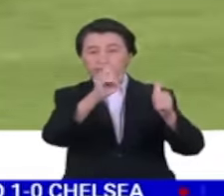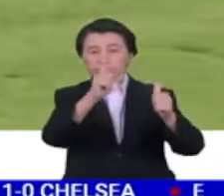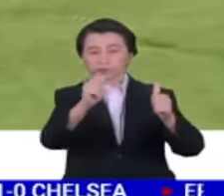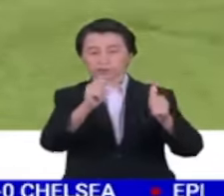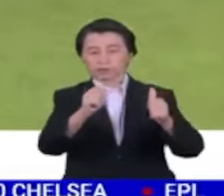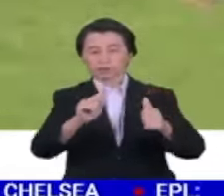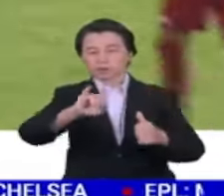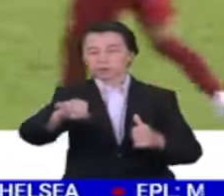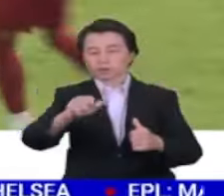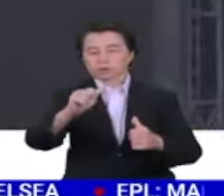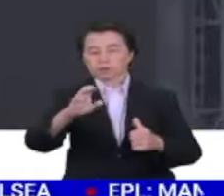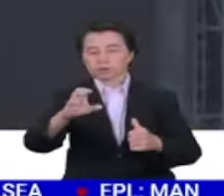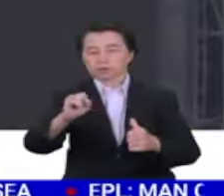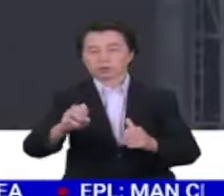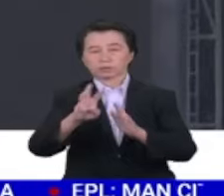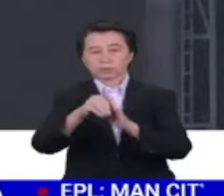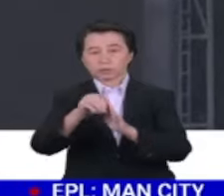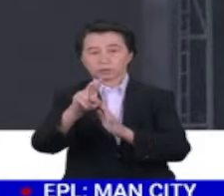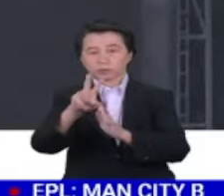Jokowi